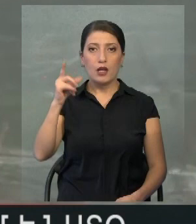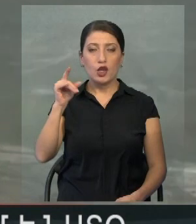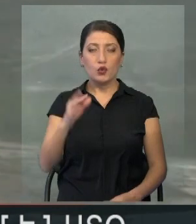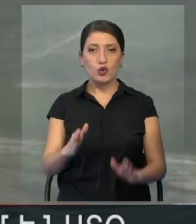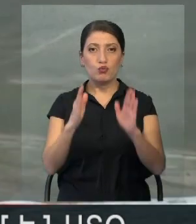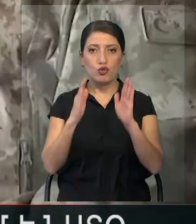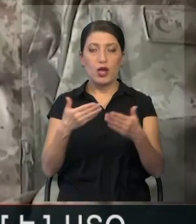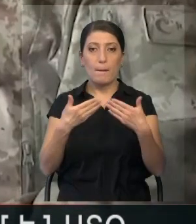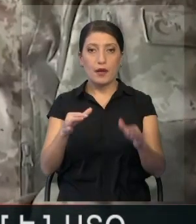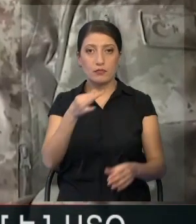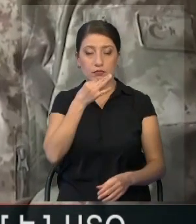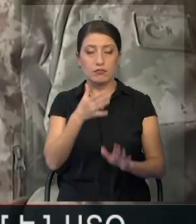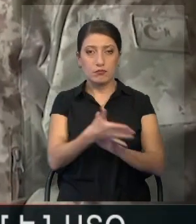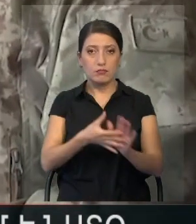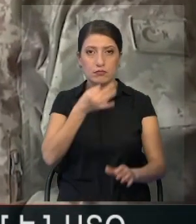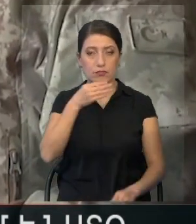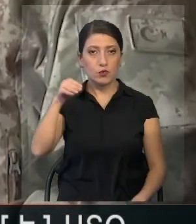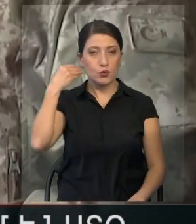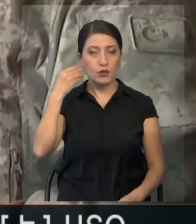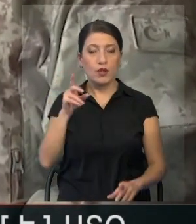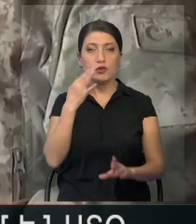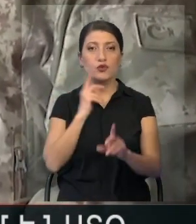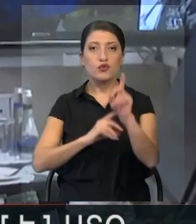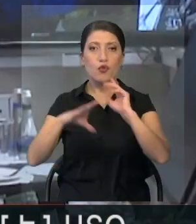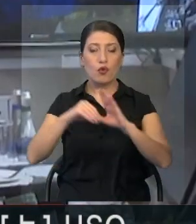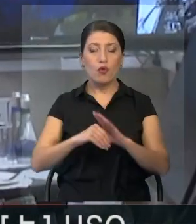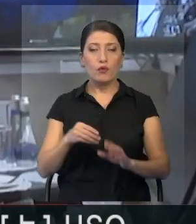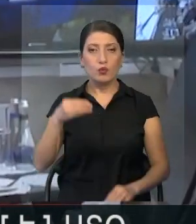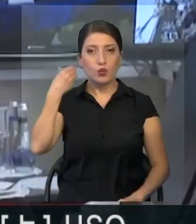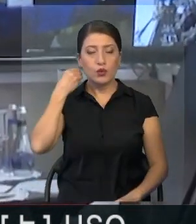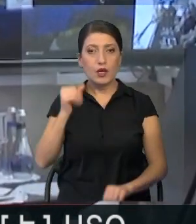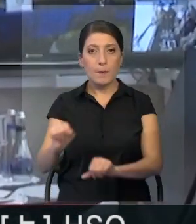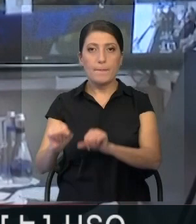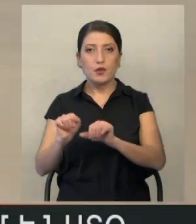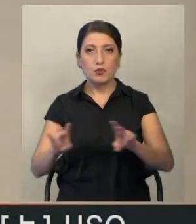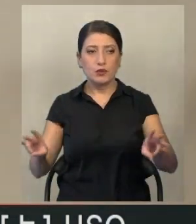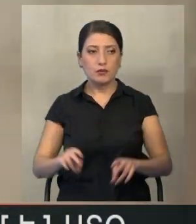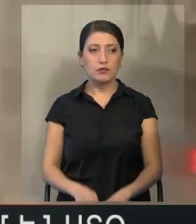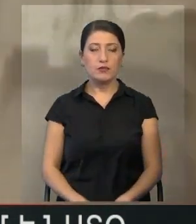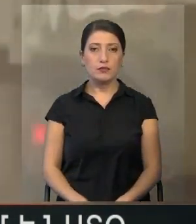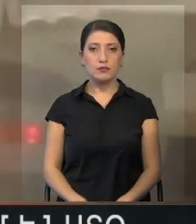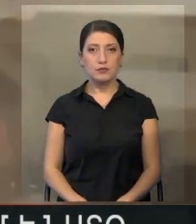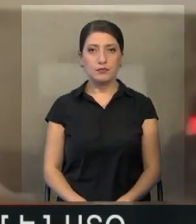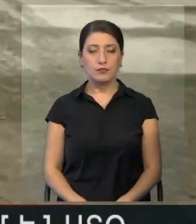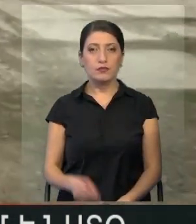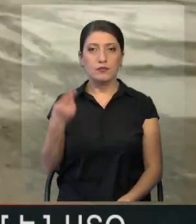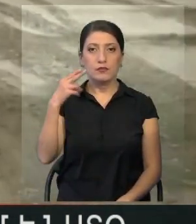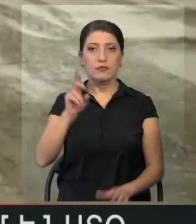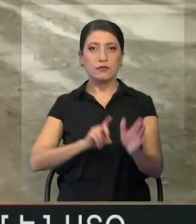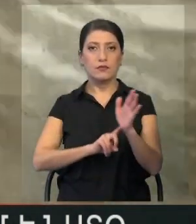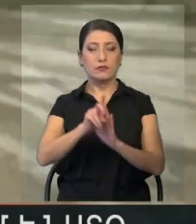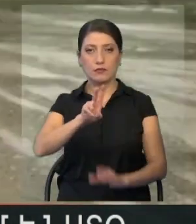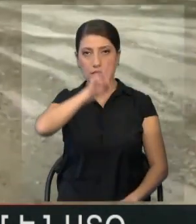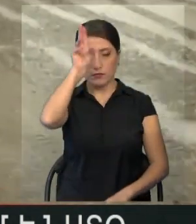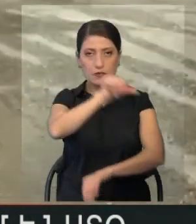բացումը նման հայտարարություն է արել Թուրքիայի խորհրդարանում այդ երկրի պաշտպանության նախարարը։ Դեկտեմբերի սկզբին